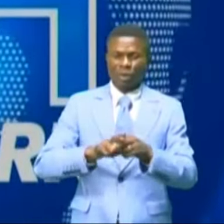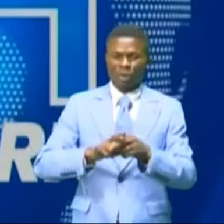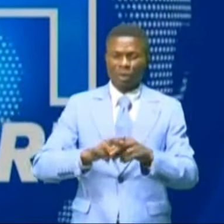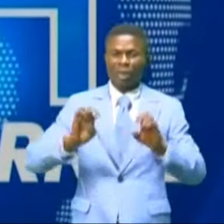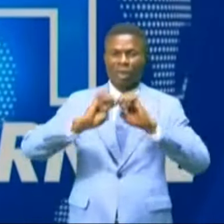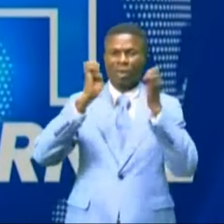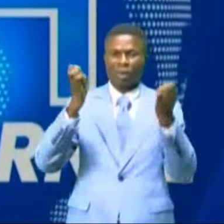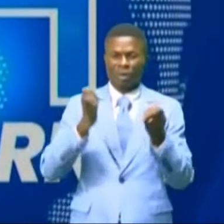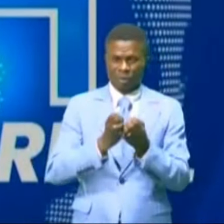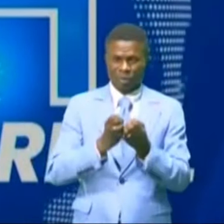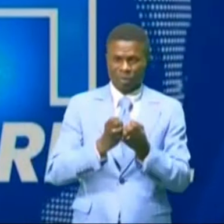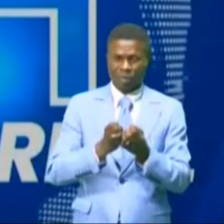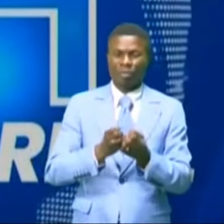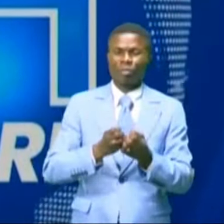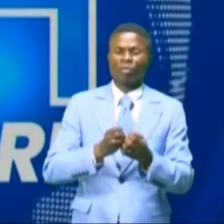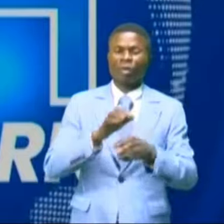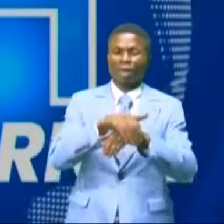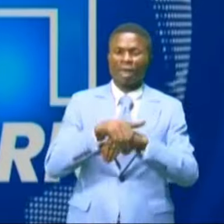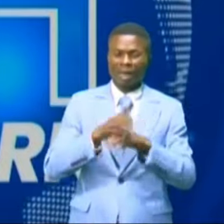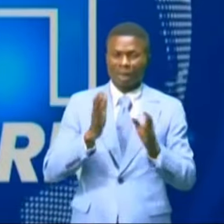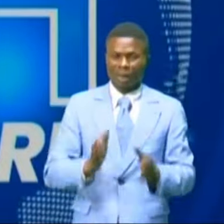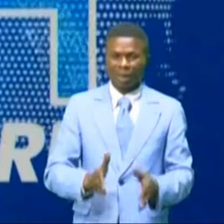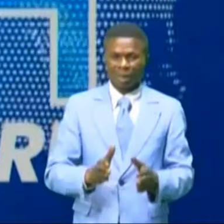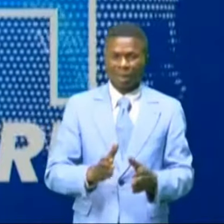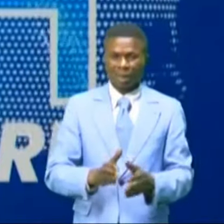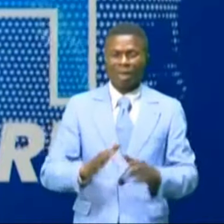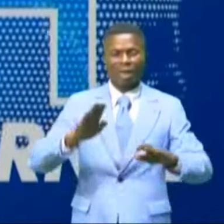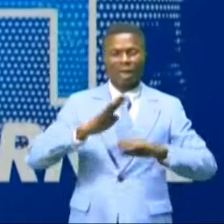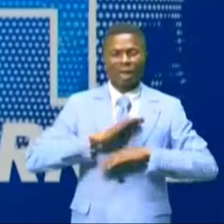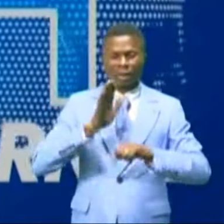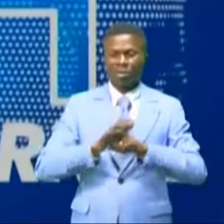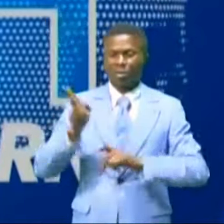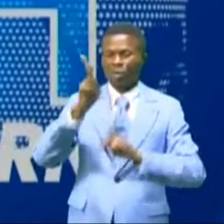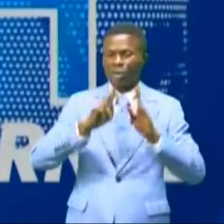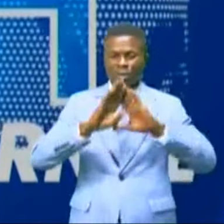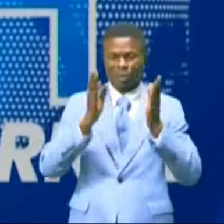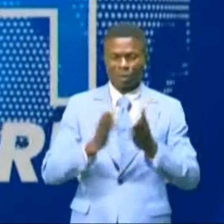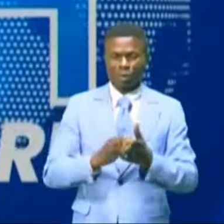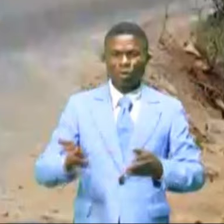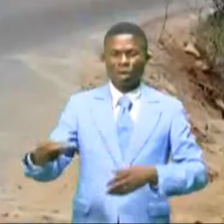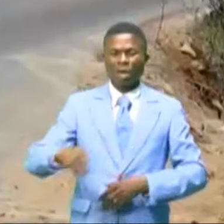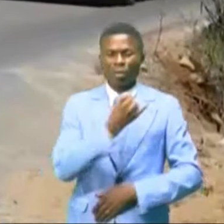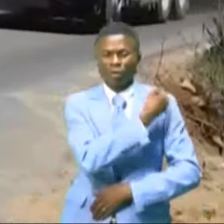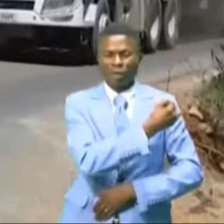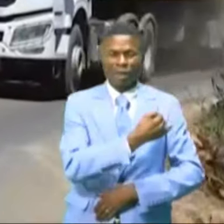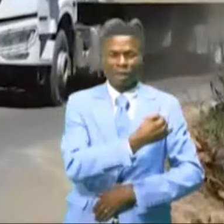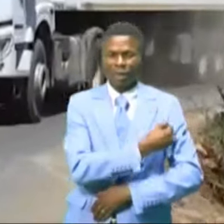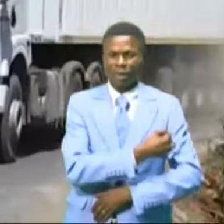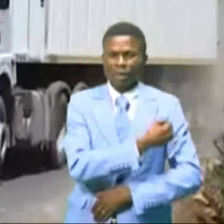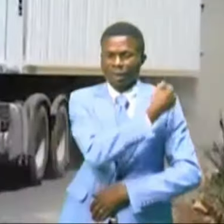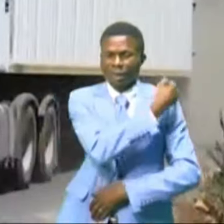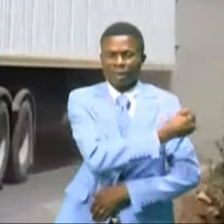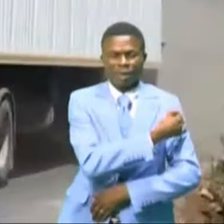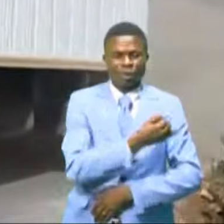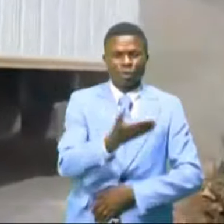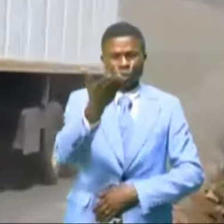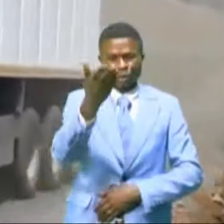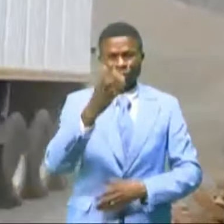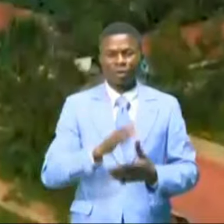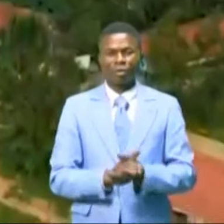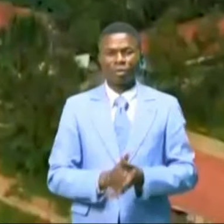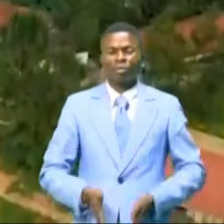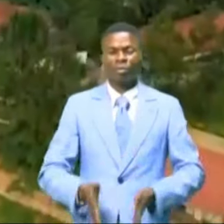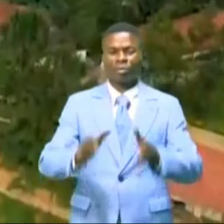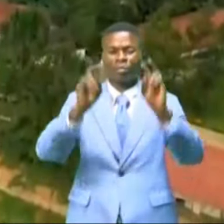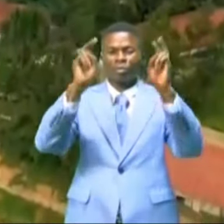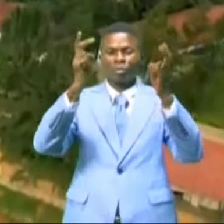l'entreprise Mogabaon, ce à la grande satisfaction de tous. Regardez. La modernisation de la voirie